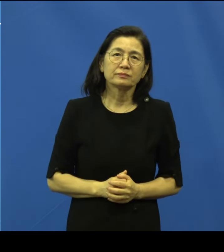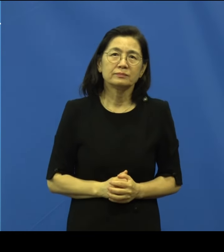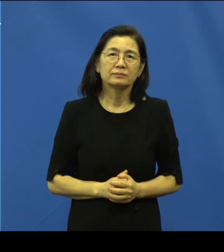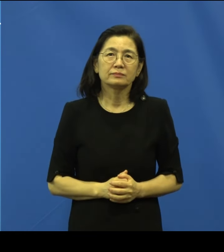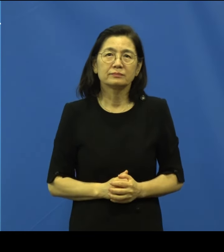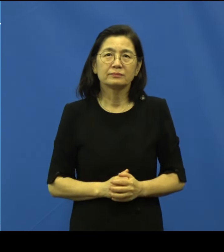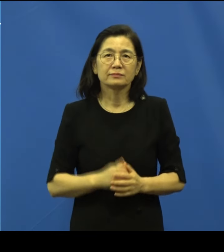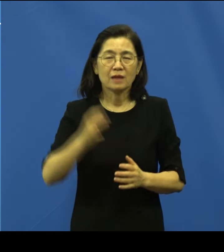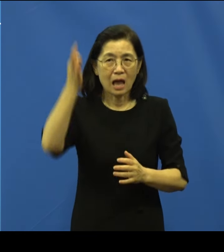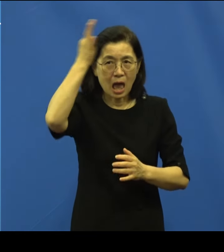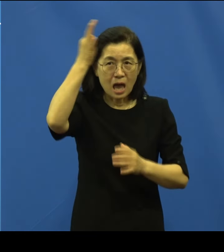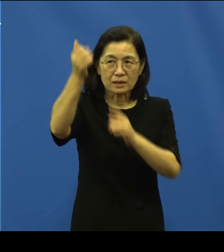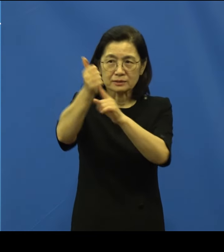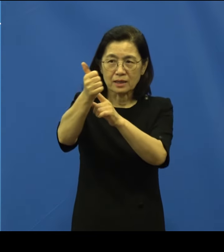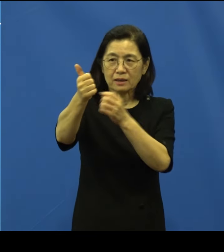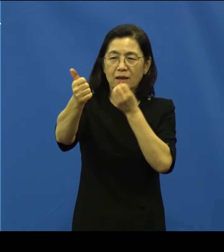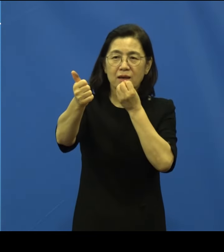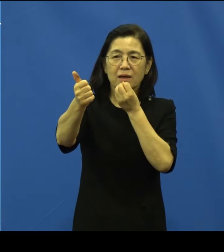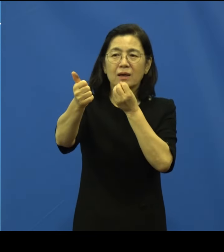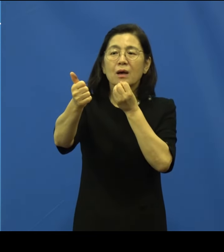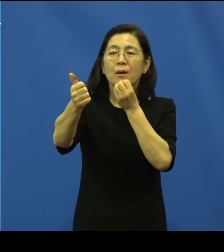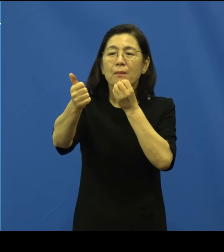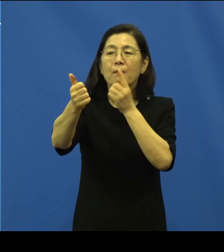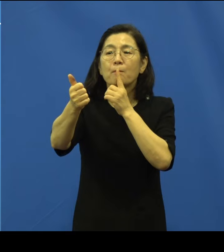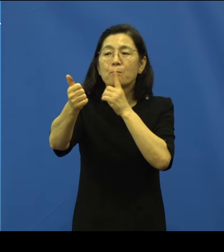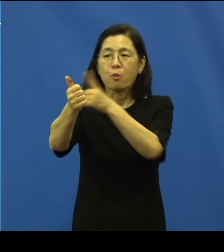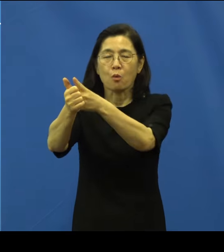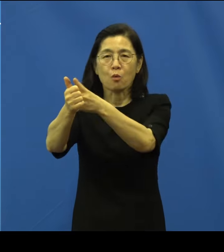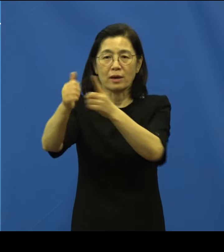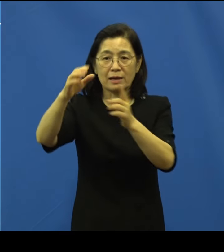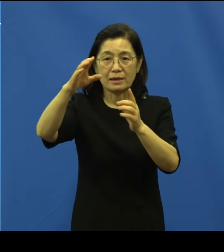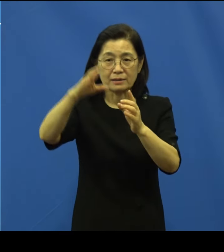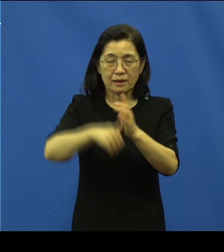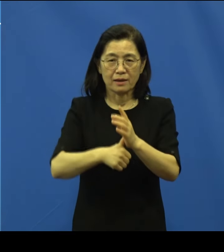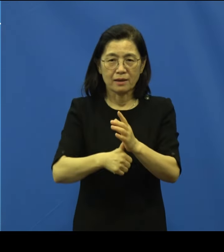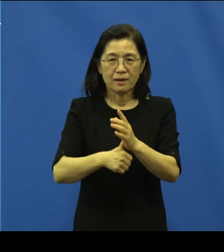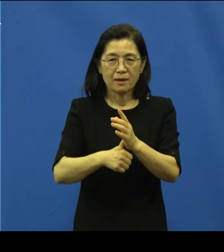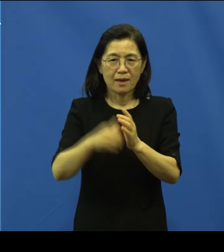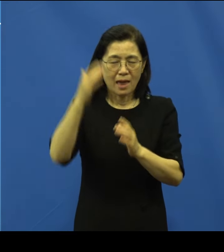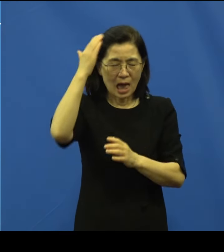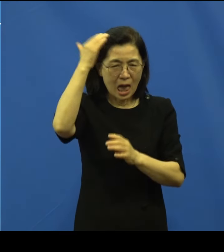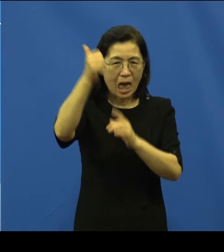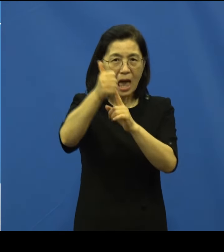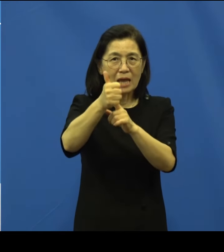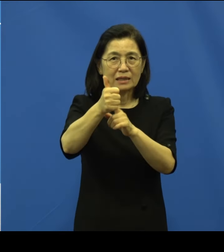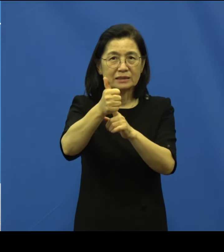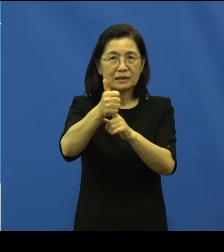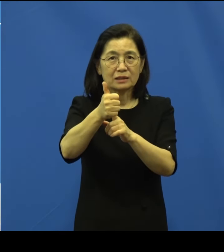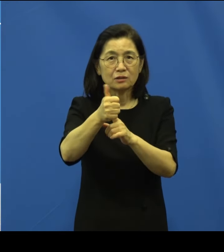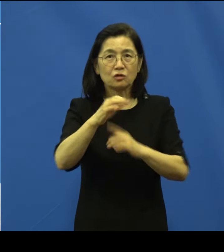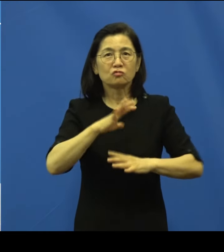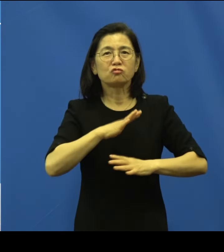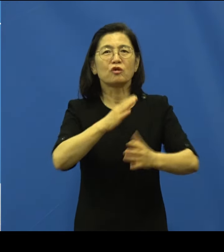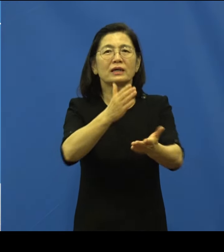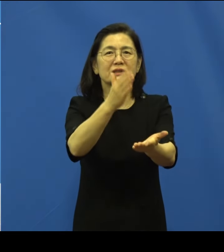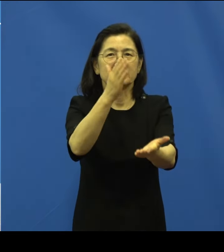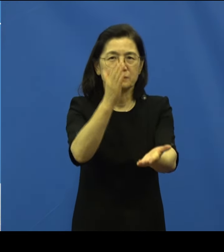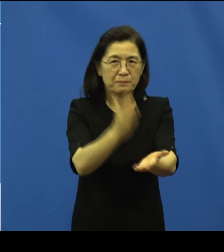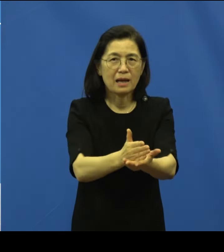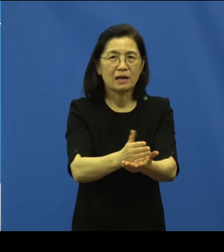엘리사에게 보고합니다. 근데 엘리사는 전혀 놀라지 않아요. 16절 대답하되 두려워하지